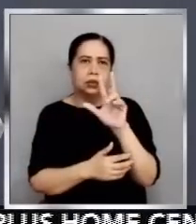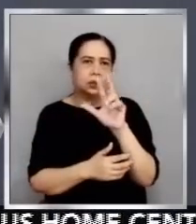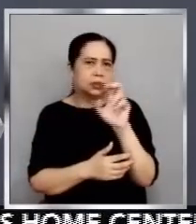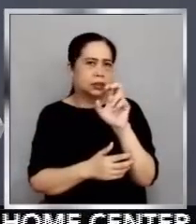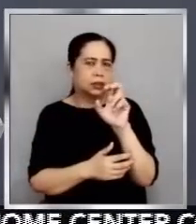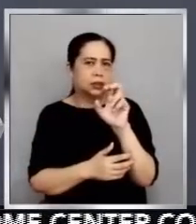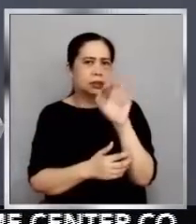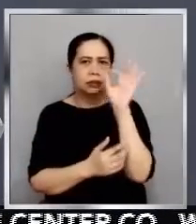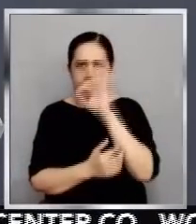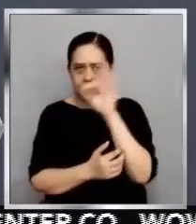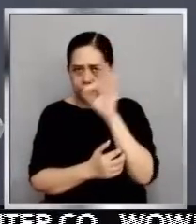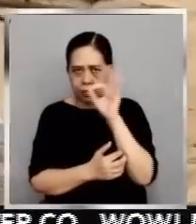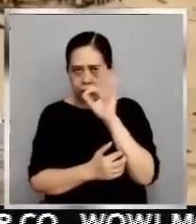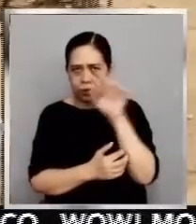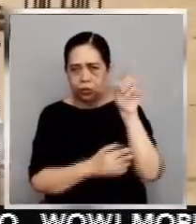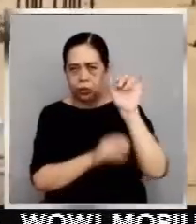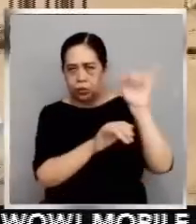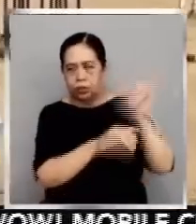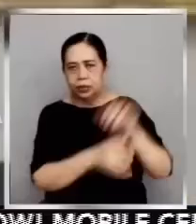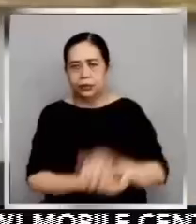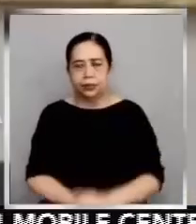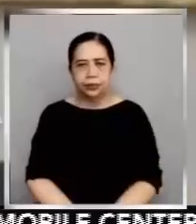kababayan natin na naroroon.